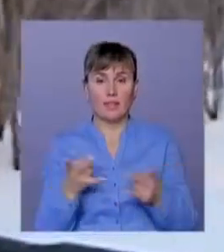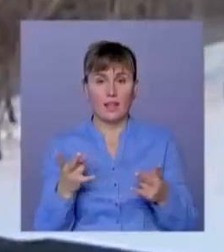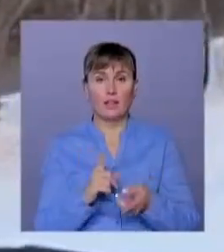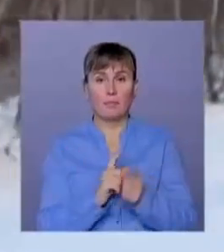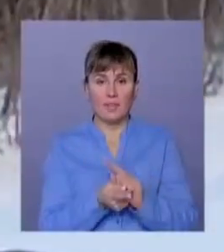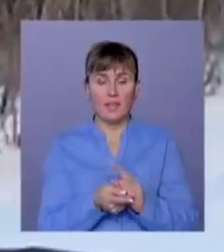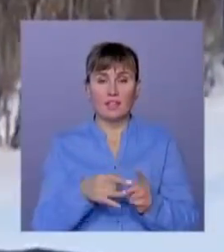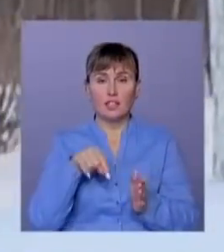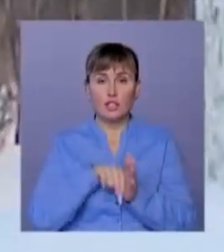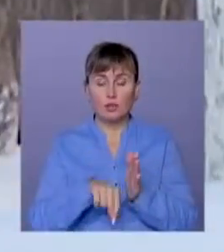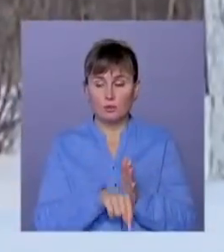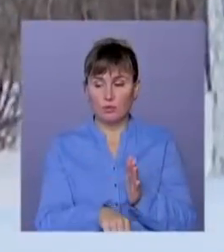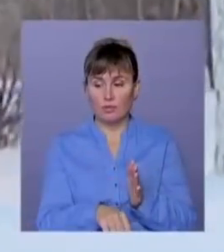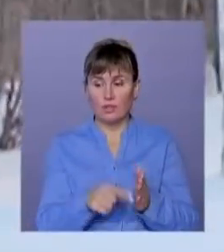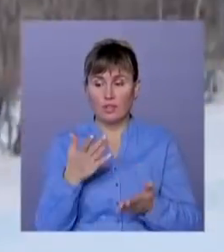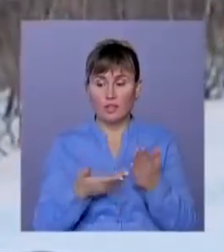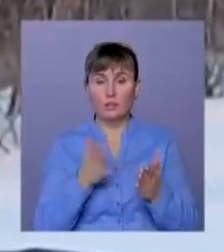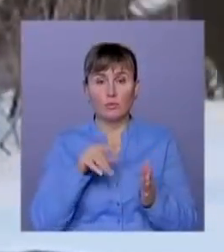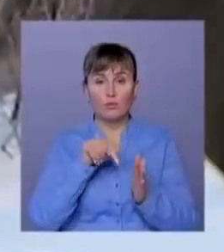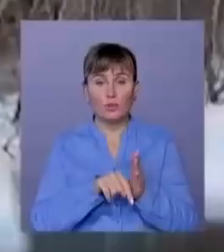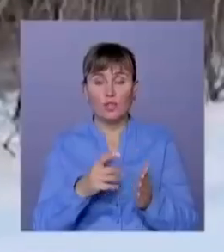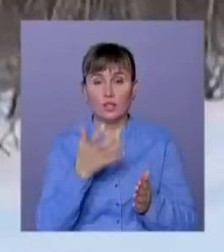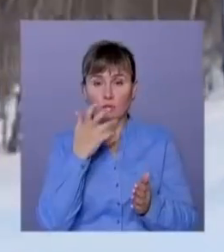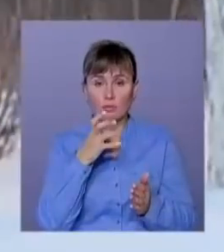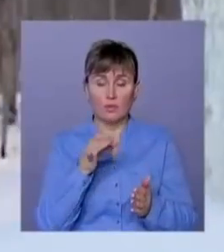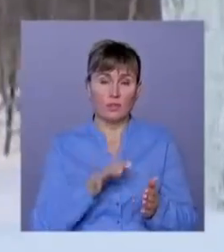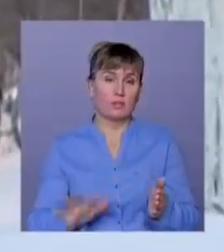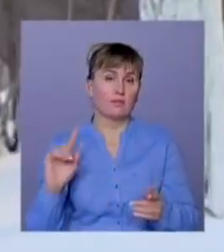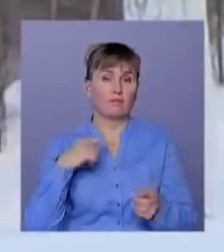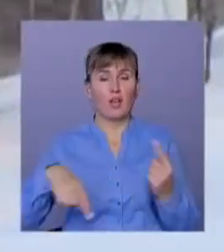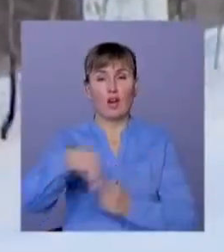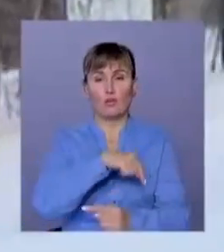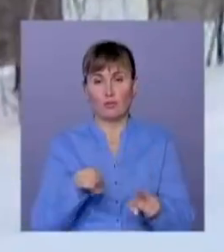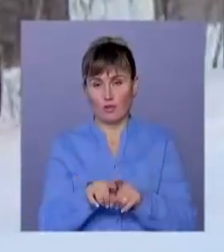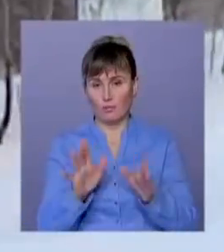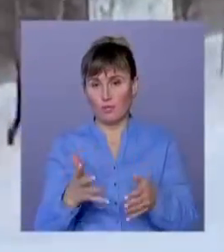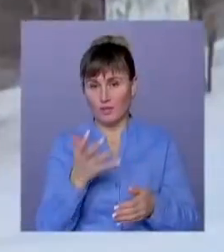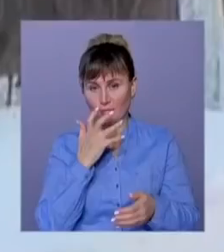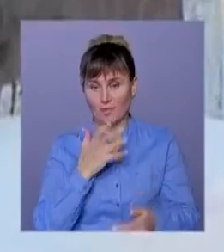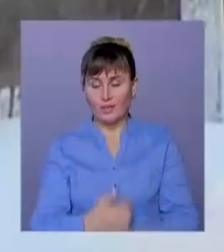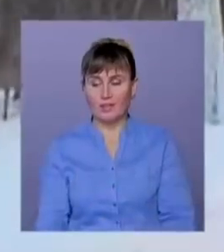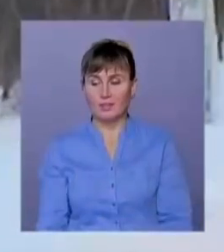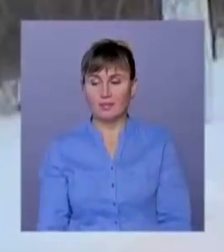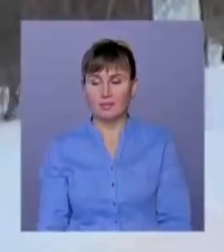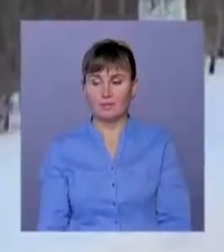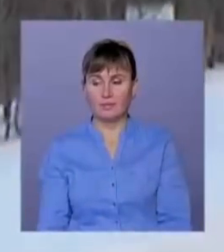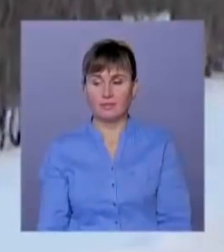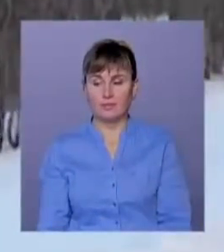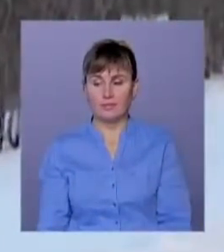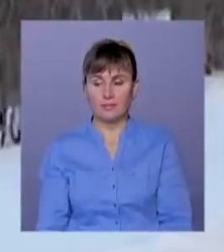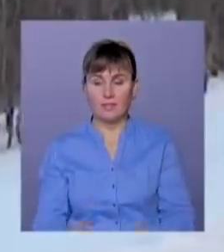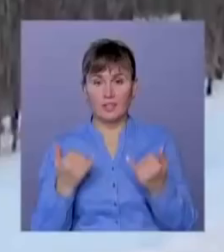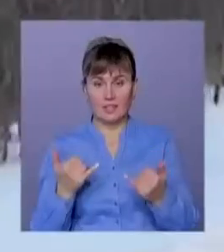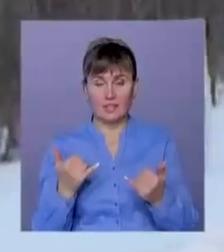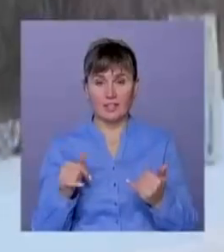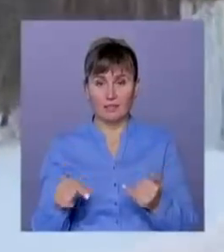меняться изнутри, если будет внутри тепло, и будет в окружающем тепло тоже. Жизнь прекрасна. Ну, сейчас свое транспортное средство оставил